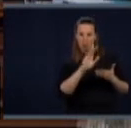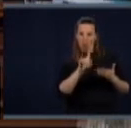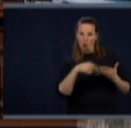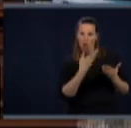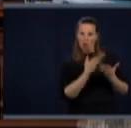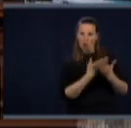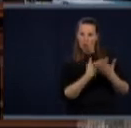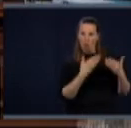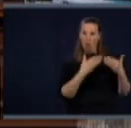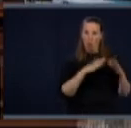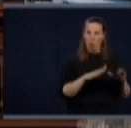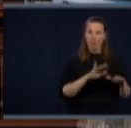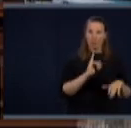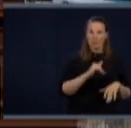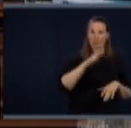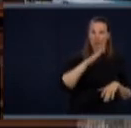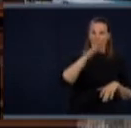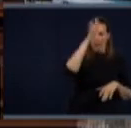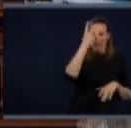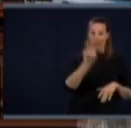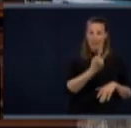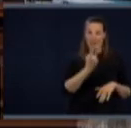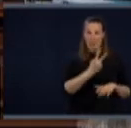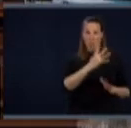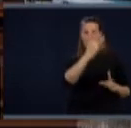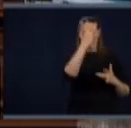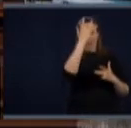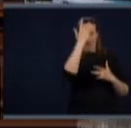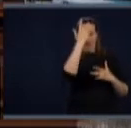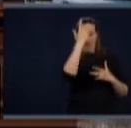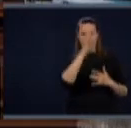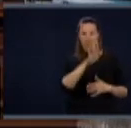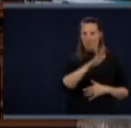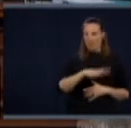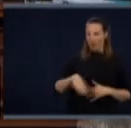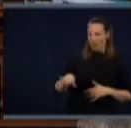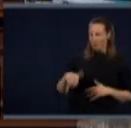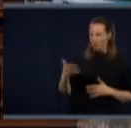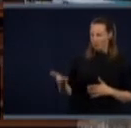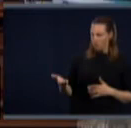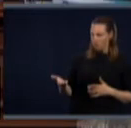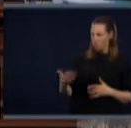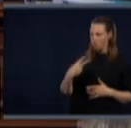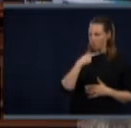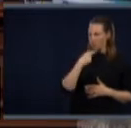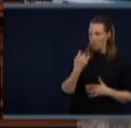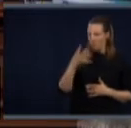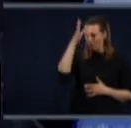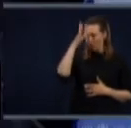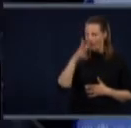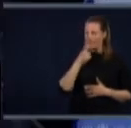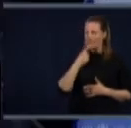parents tombent malades et que les enfants se retrouvent dans une situation, qui va s'occuper de ces enfants-là?